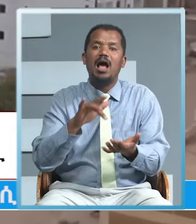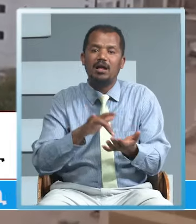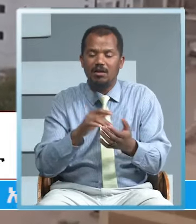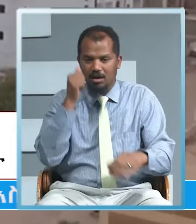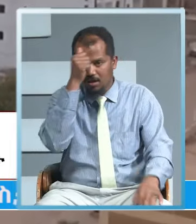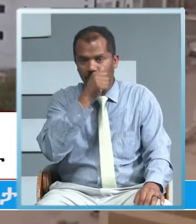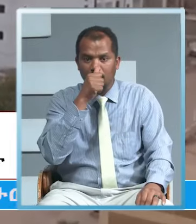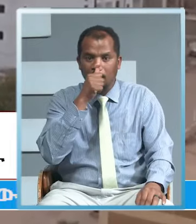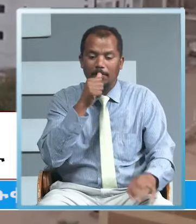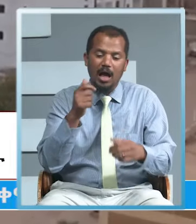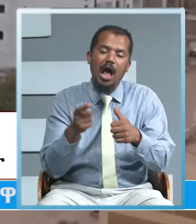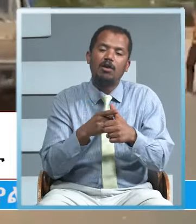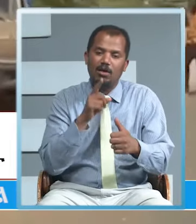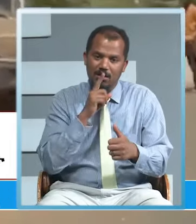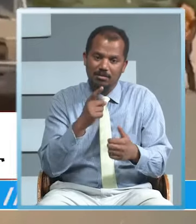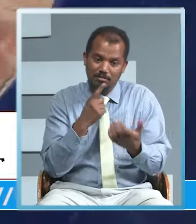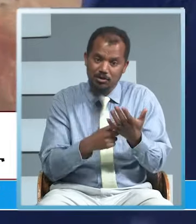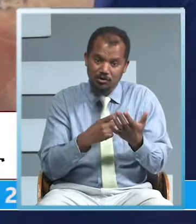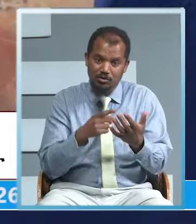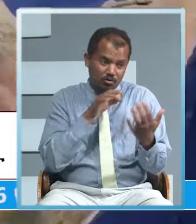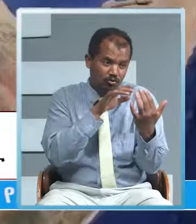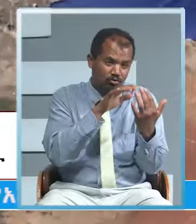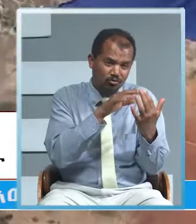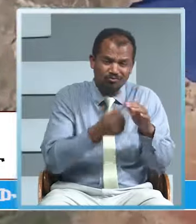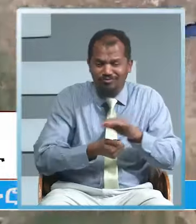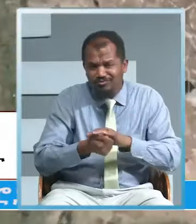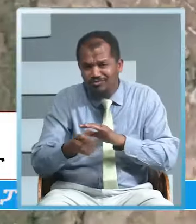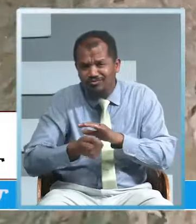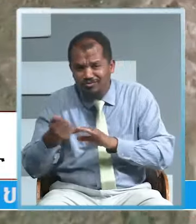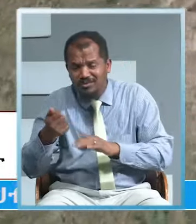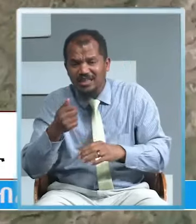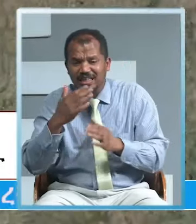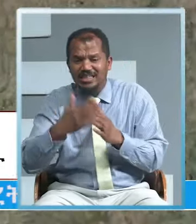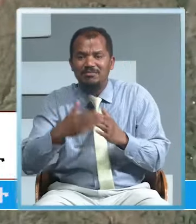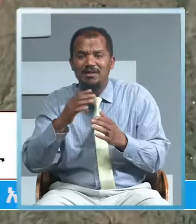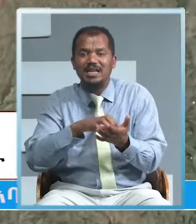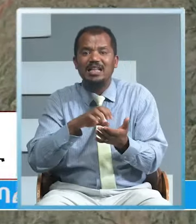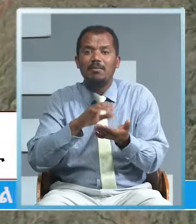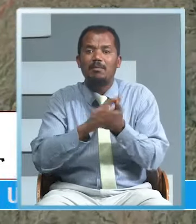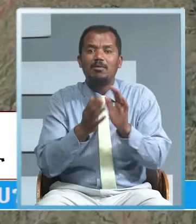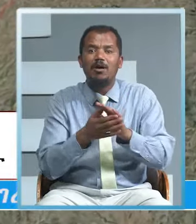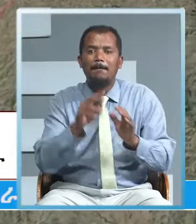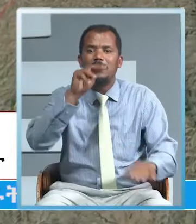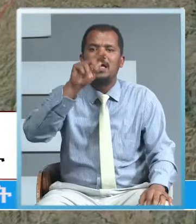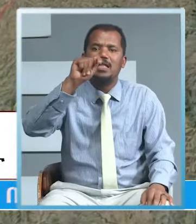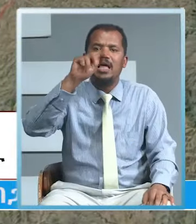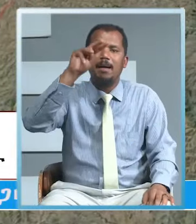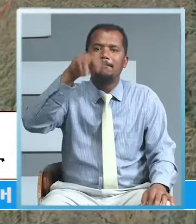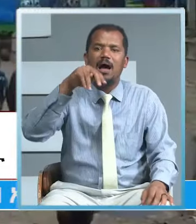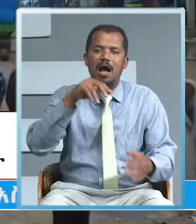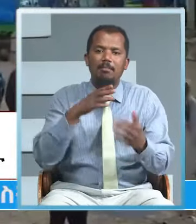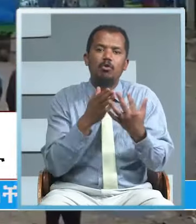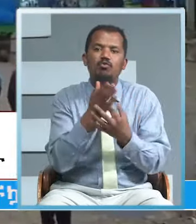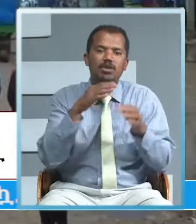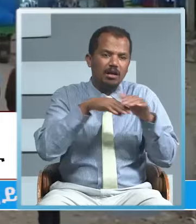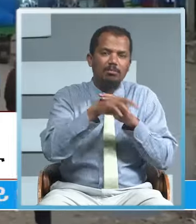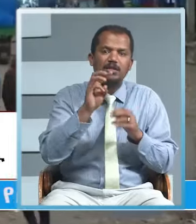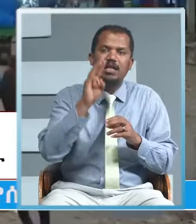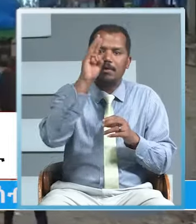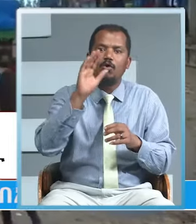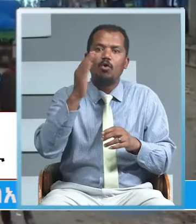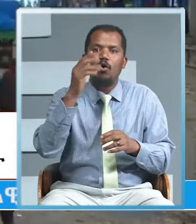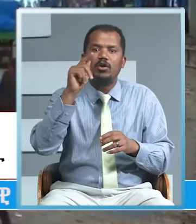ደግሞ ኢትዮጵያ አንዷ ናት። በዚሁ ረገድ ጦርነቱን ሸሽተው የድንበር ከተማ በሆነችው በመተማ በኩል የገቡና በሰሜን